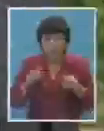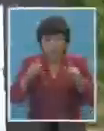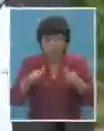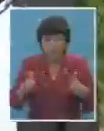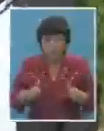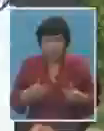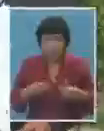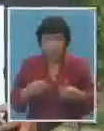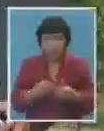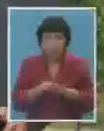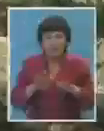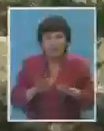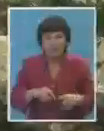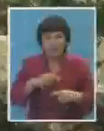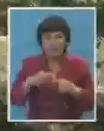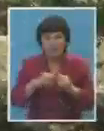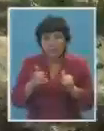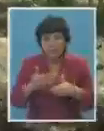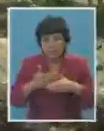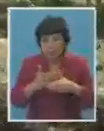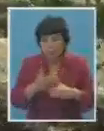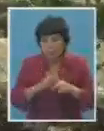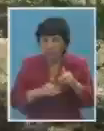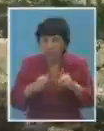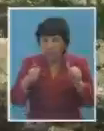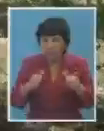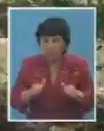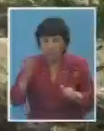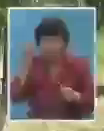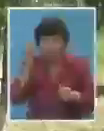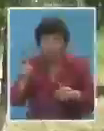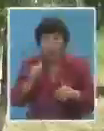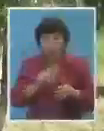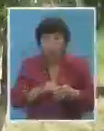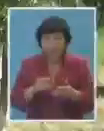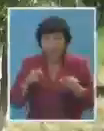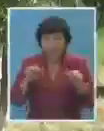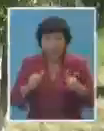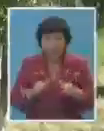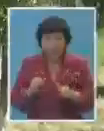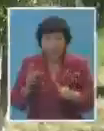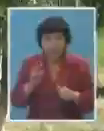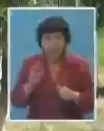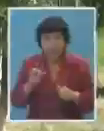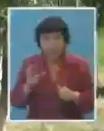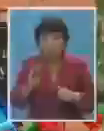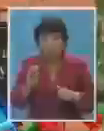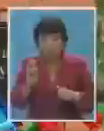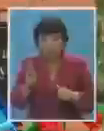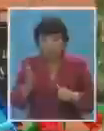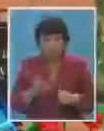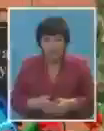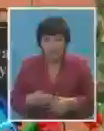мүсіні орнатылды. Жергілікті кәсіпкерлердің демеушілігімен жасалған ескерткіштің авторы оралдық белгілі мүсінші Дмитрий Баймұқашев.